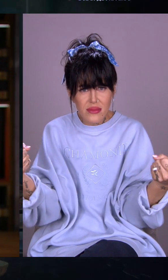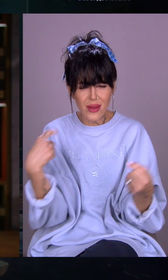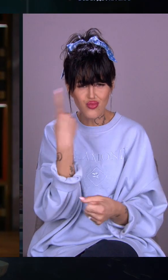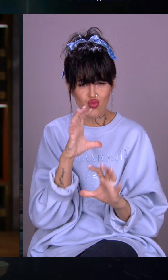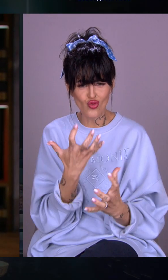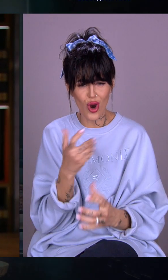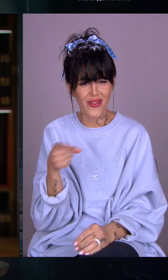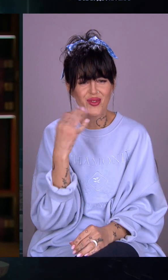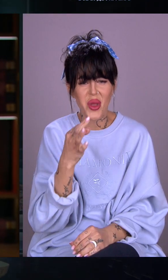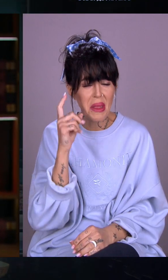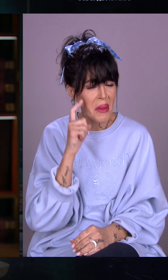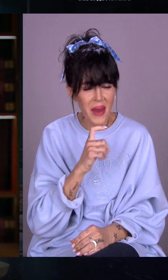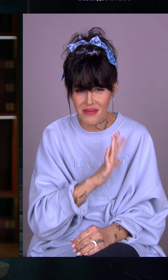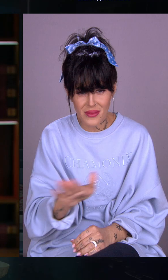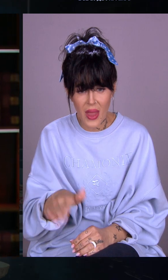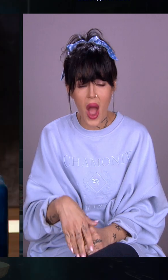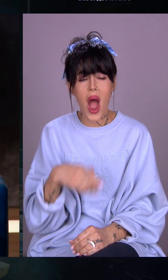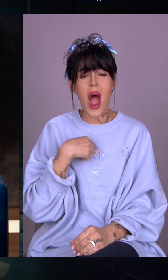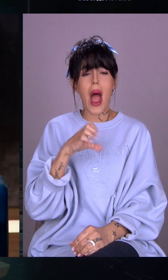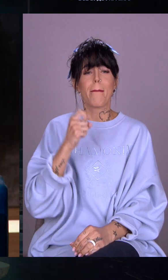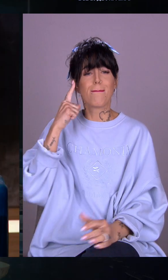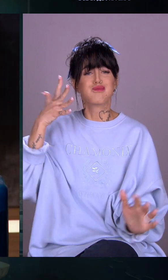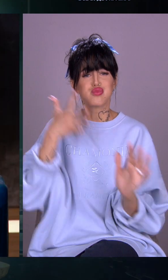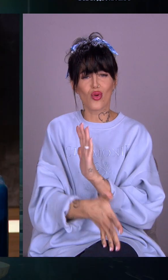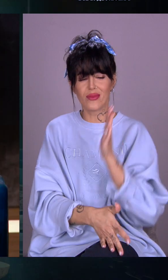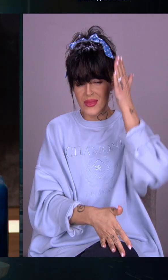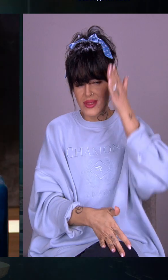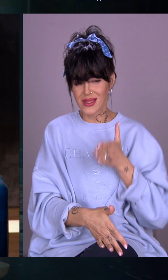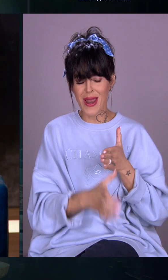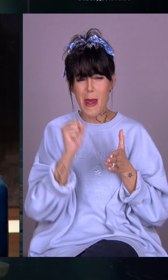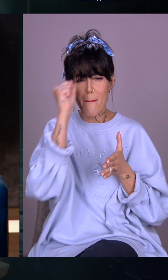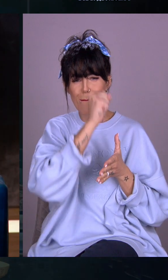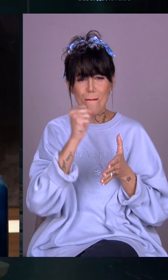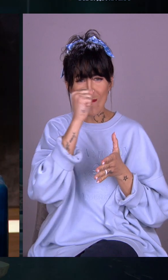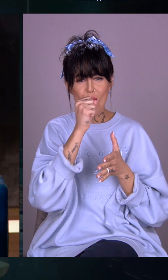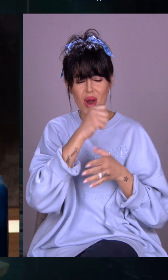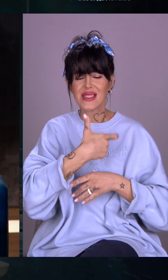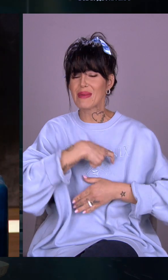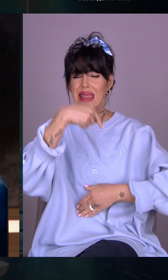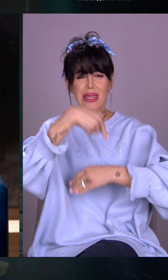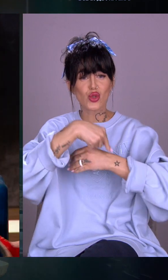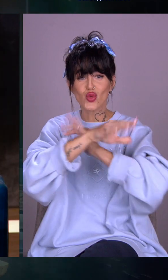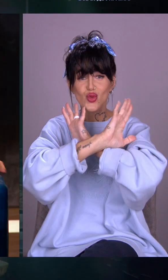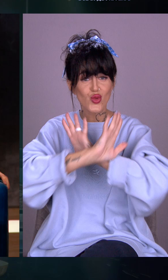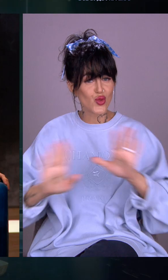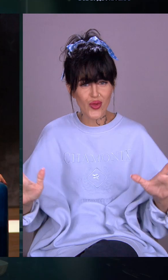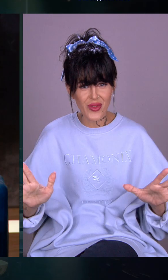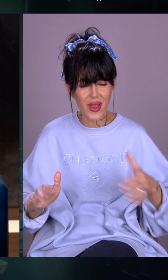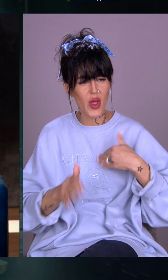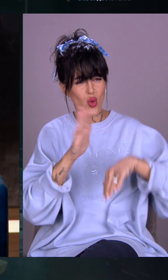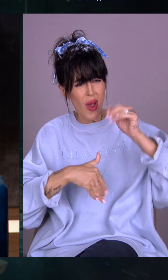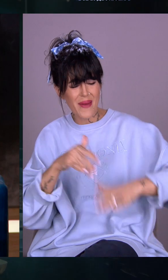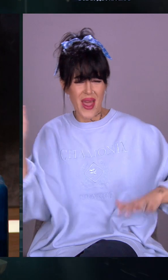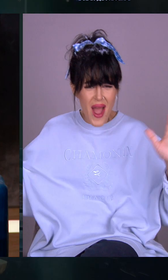що відбувається. Я потім зрозумів, у нього просто відмерзла ця сторона. Чутливість! Да, він просто не чувствує. Я потім починаю махати, він